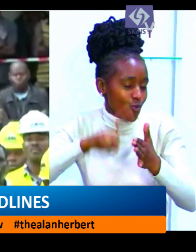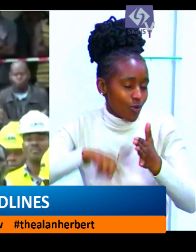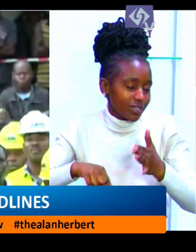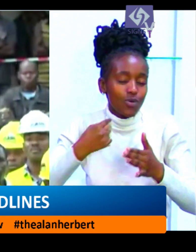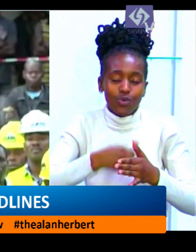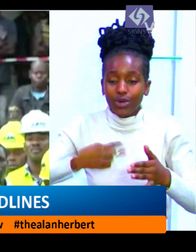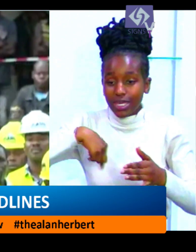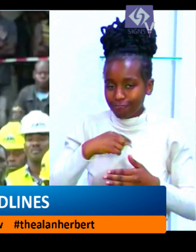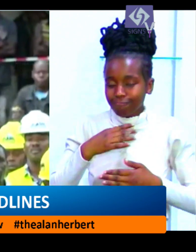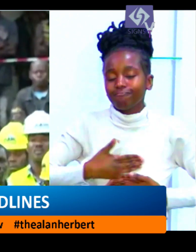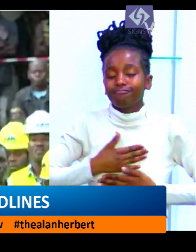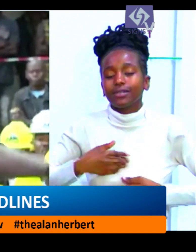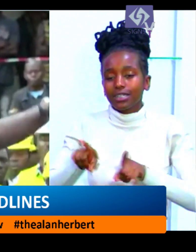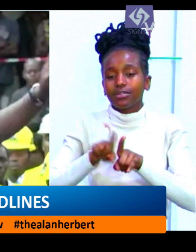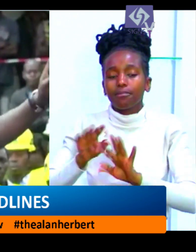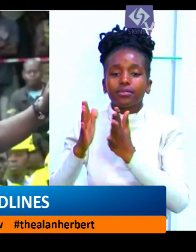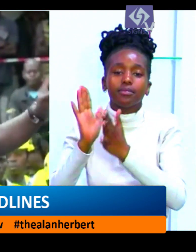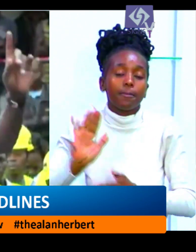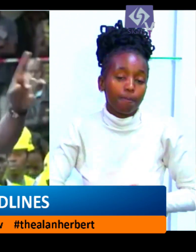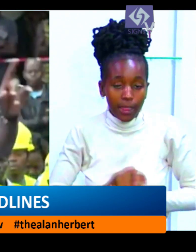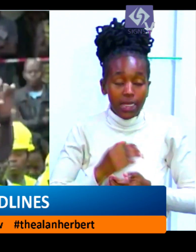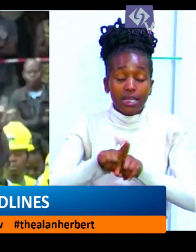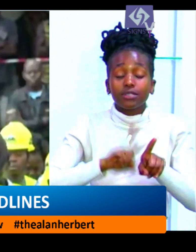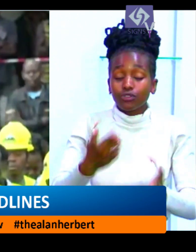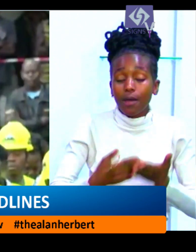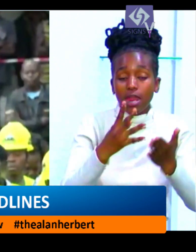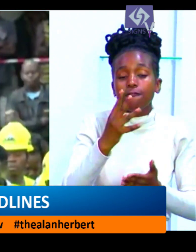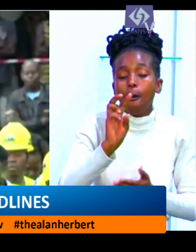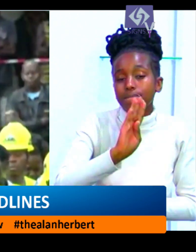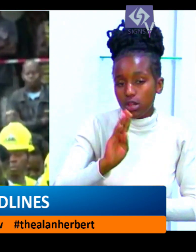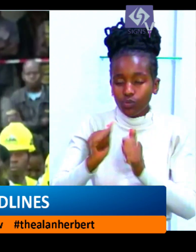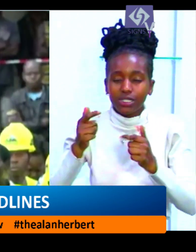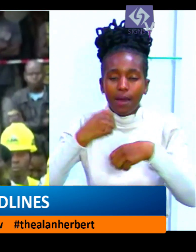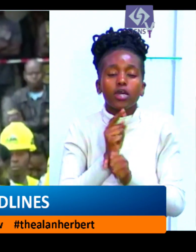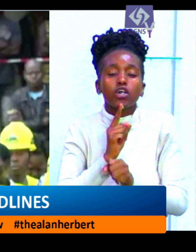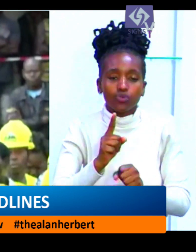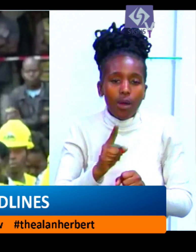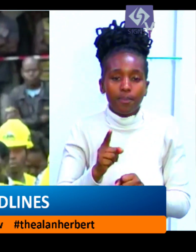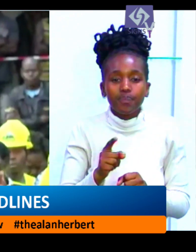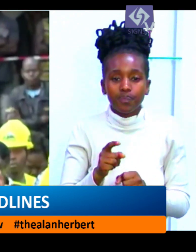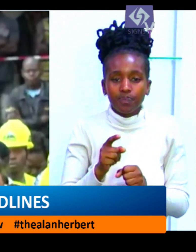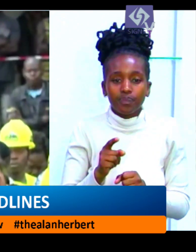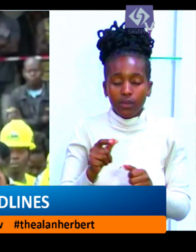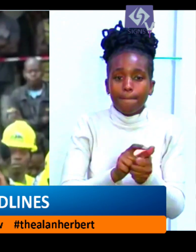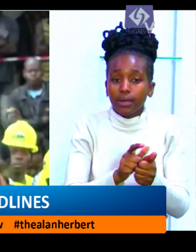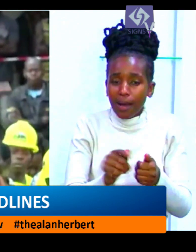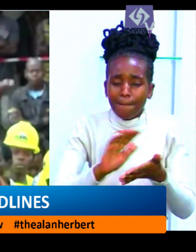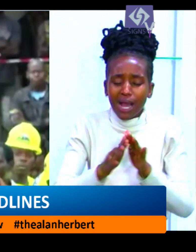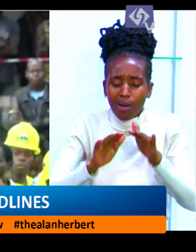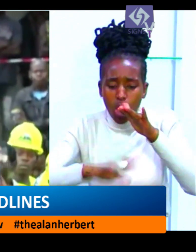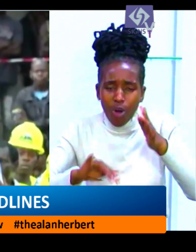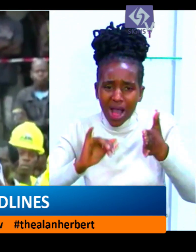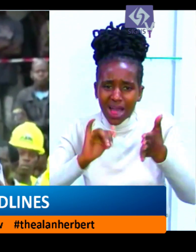Pia, watu wakauliza mambo mengi. Mwishmua rice. Sasa mimi sifichi siri kwa sababu